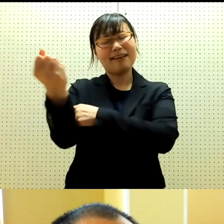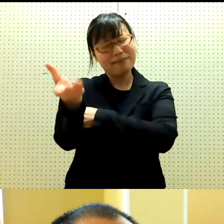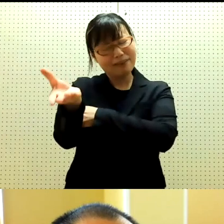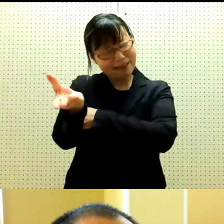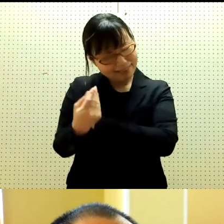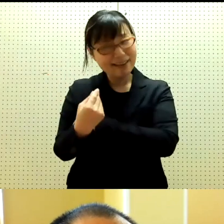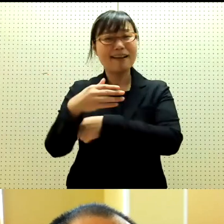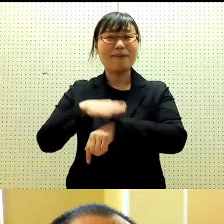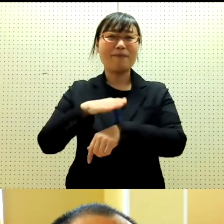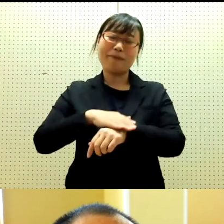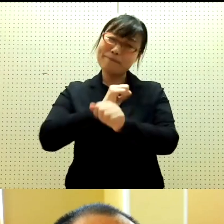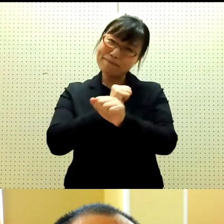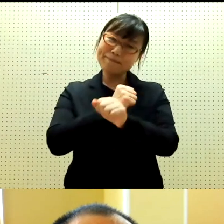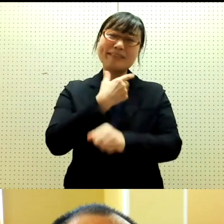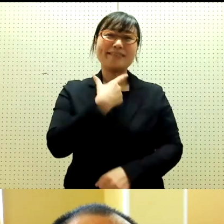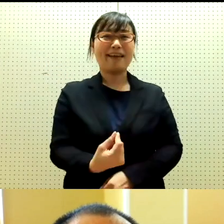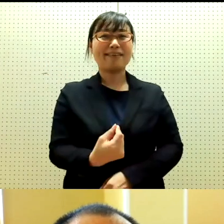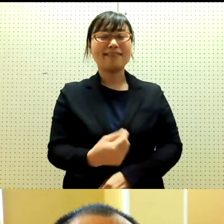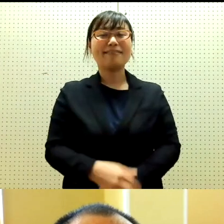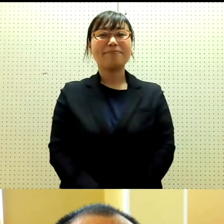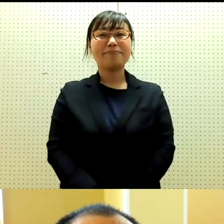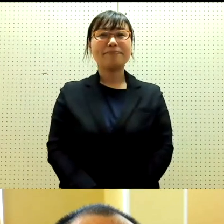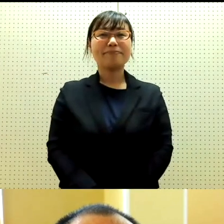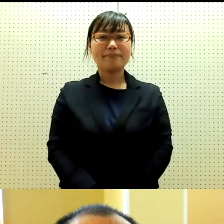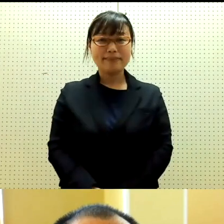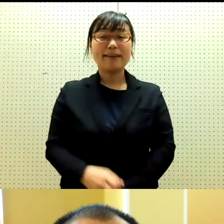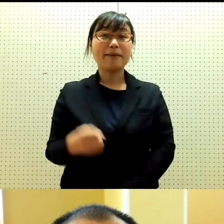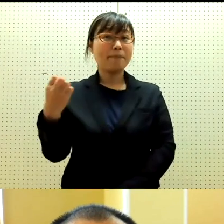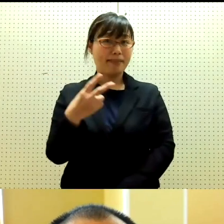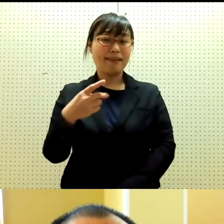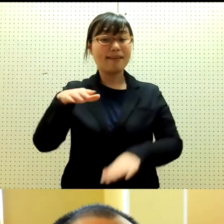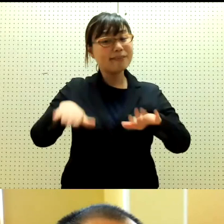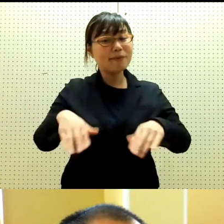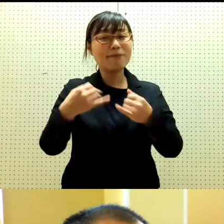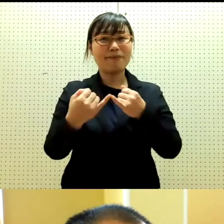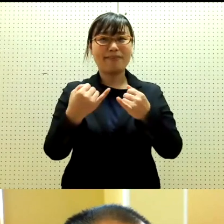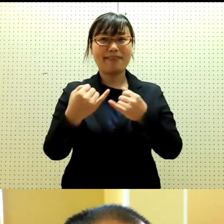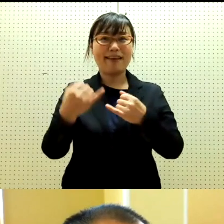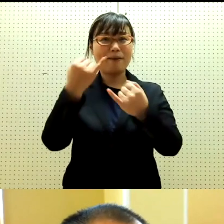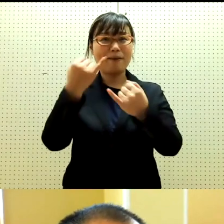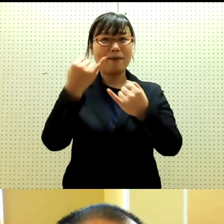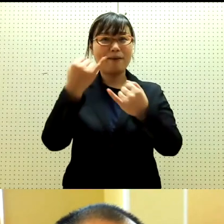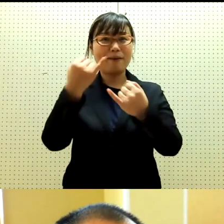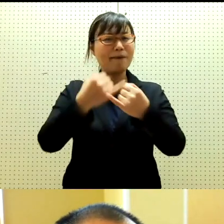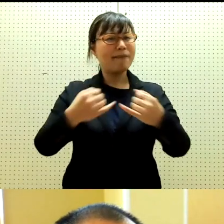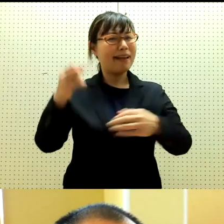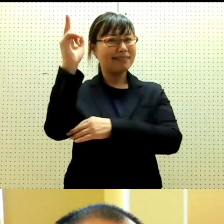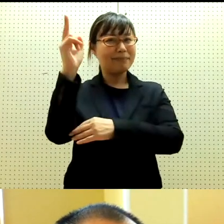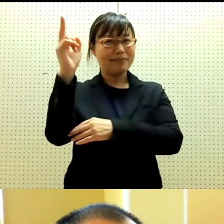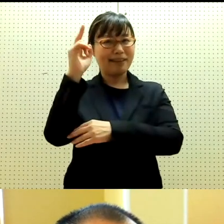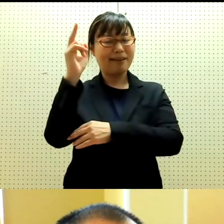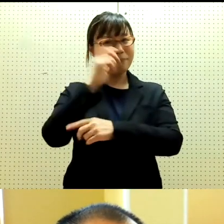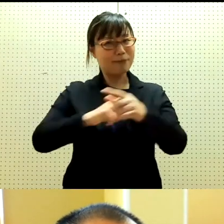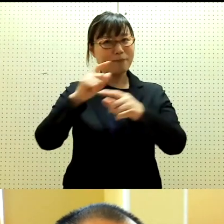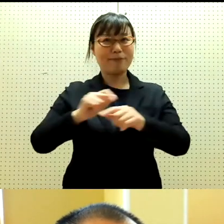から時間がすごく短かったんですが、またこういうオンラインセミナーはどんどんやっていこうと思っているので、そういう時にもう